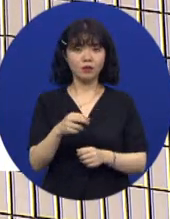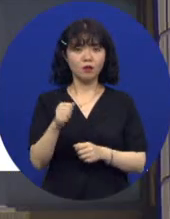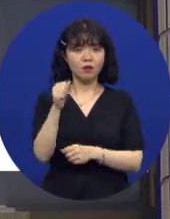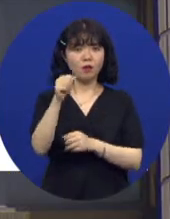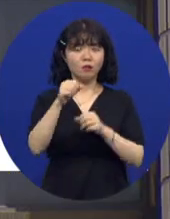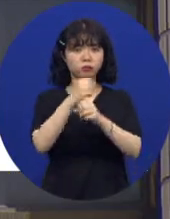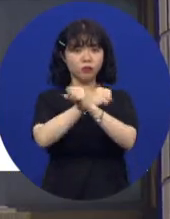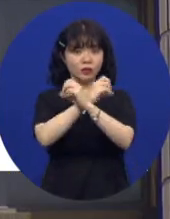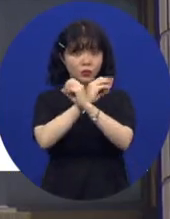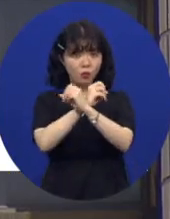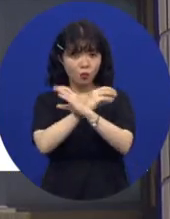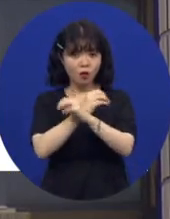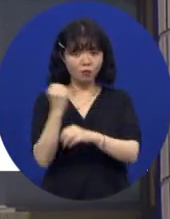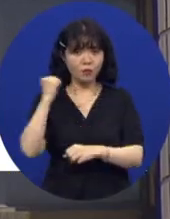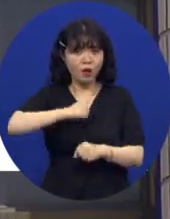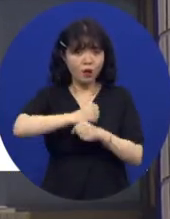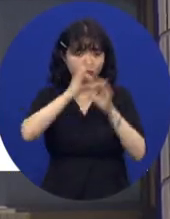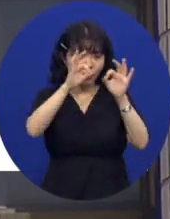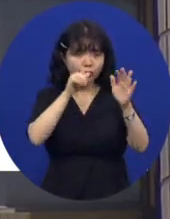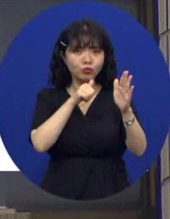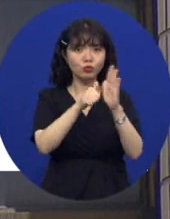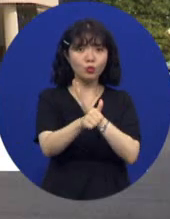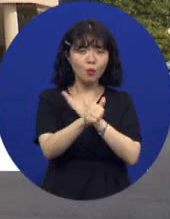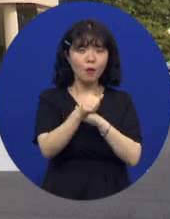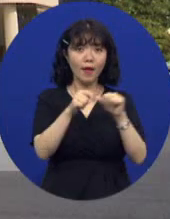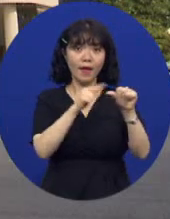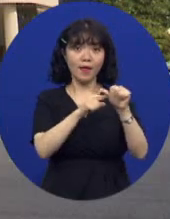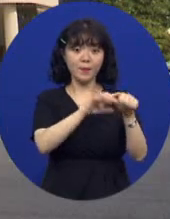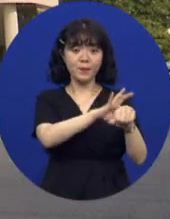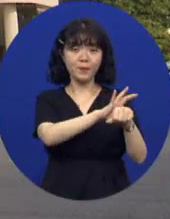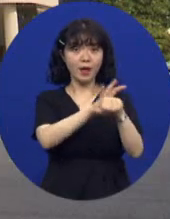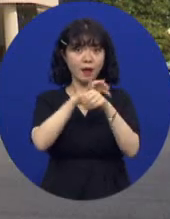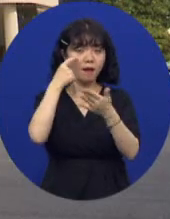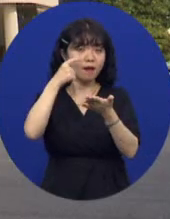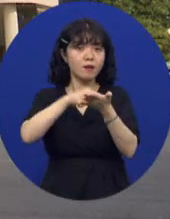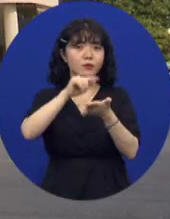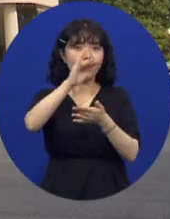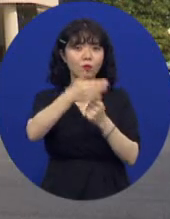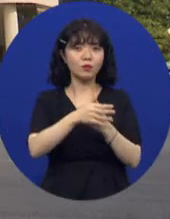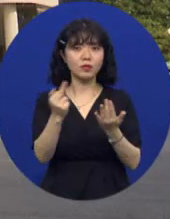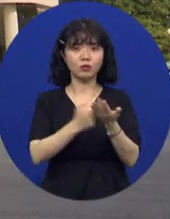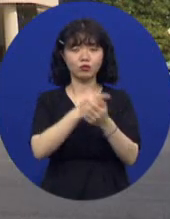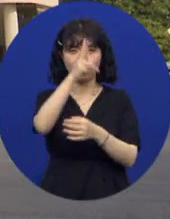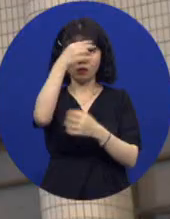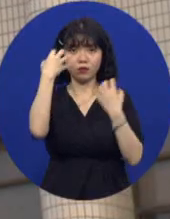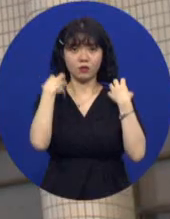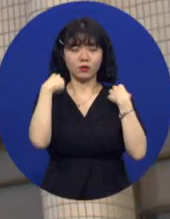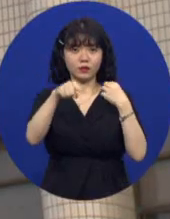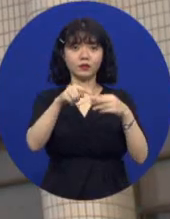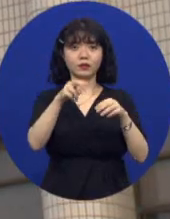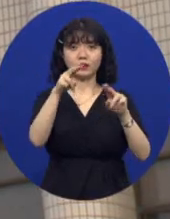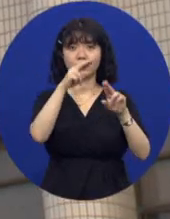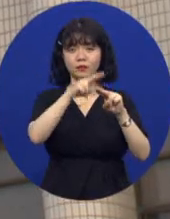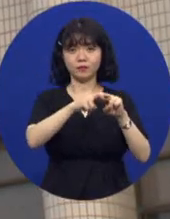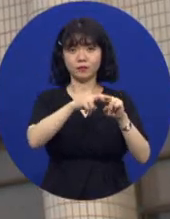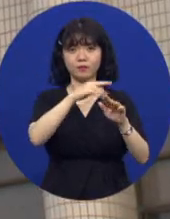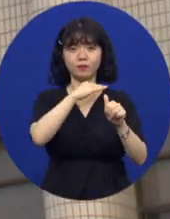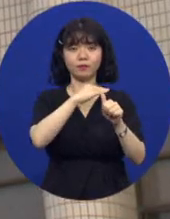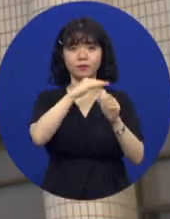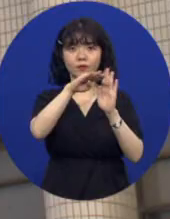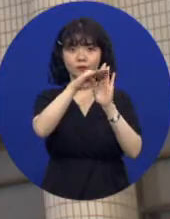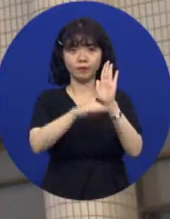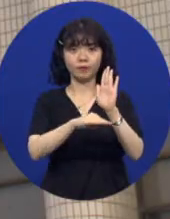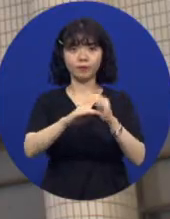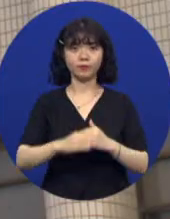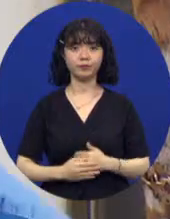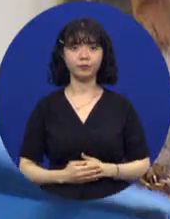하는 차량이 있다는 시민의 신고를 받고 출동해 a 경감을 적발 했고 제주 경찰청은 a 경감을 지기 해제했습니다